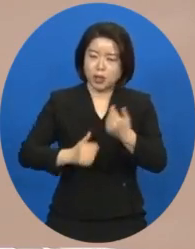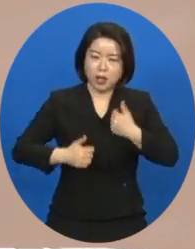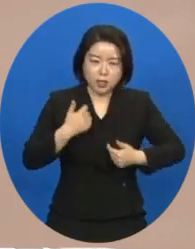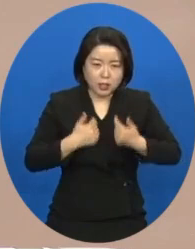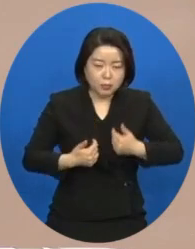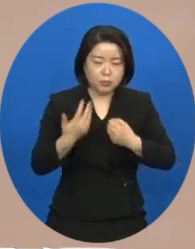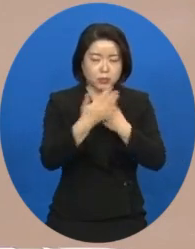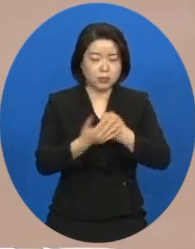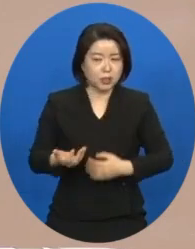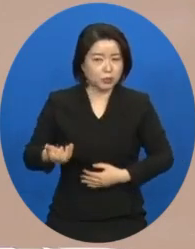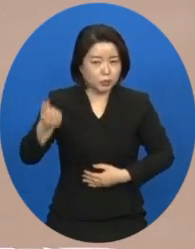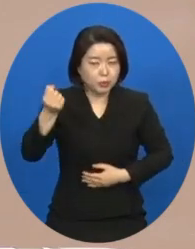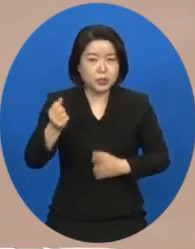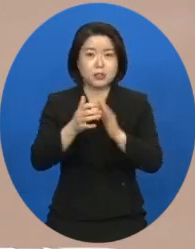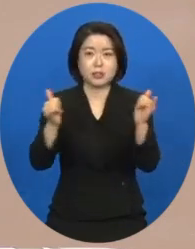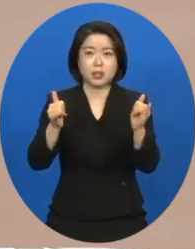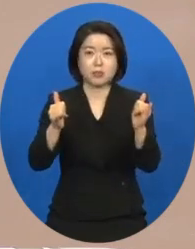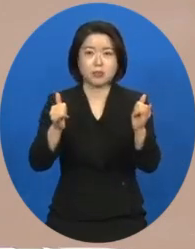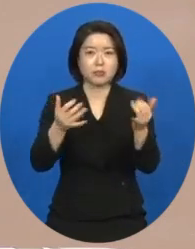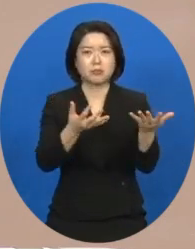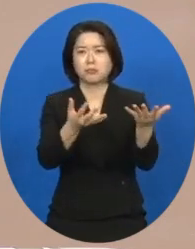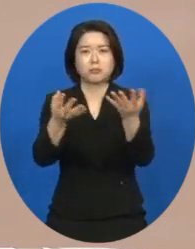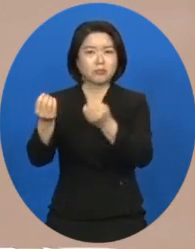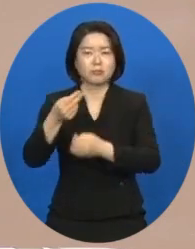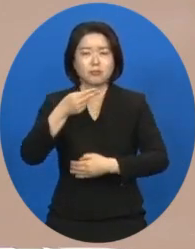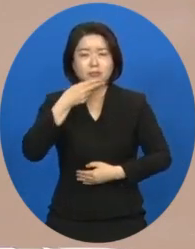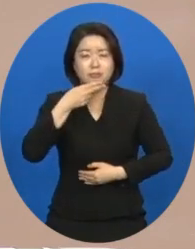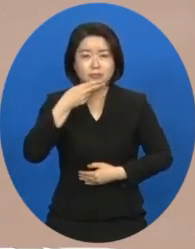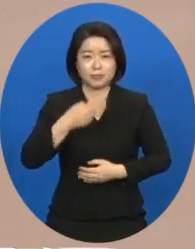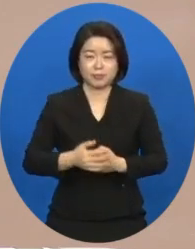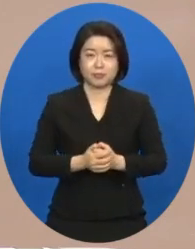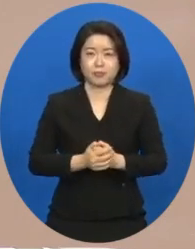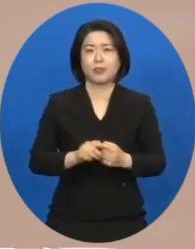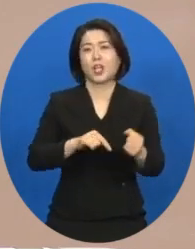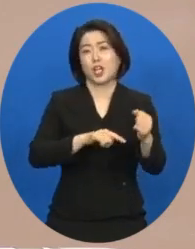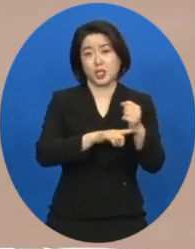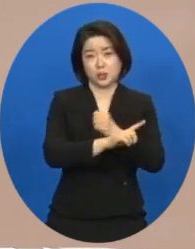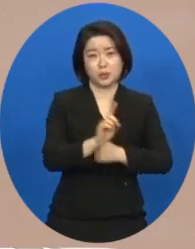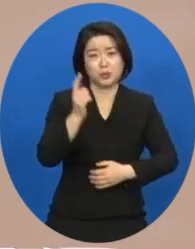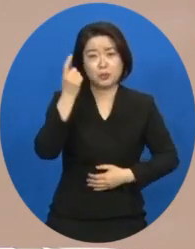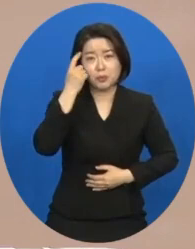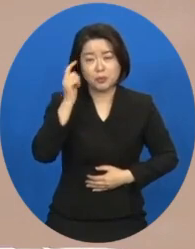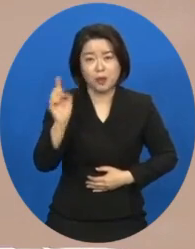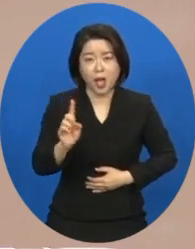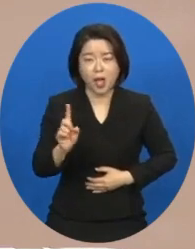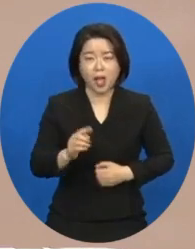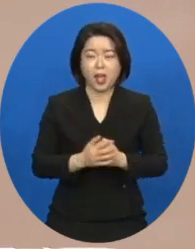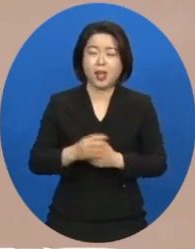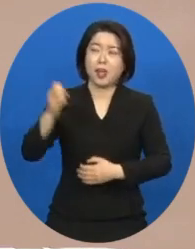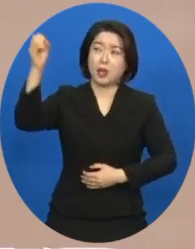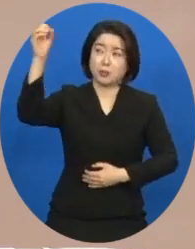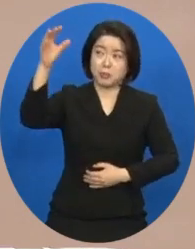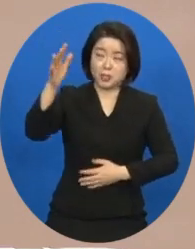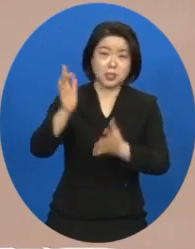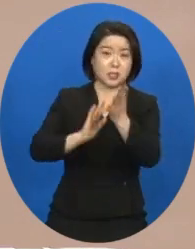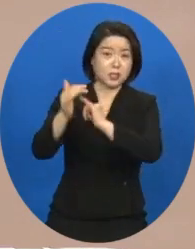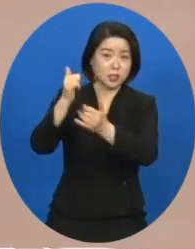성도는 그렇게 많지 않습니다. 이유는 빛이신